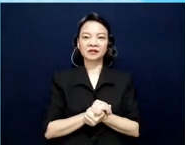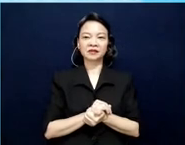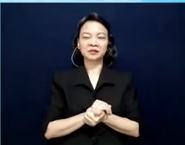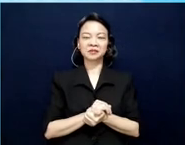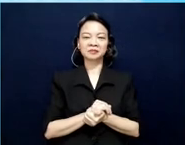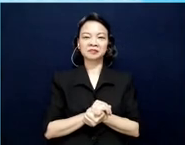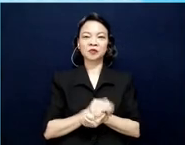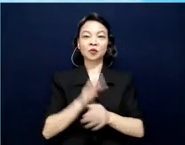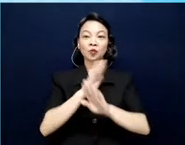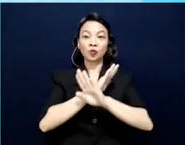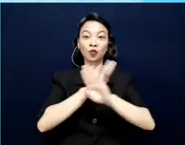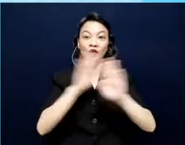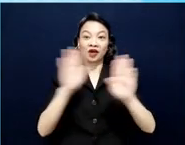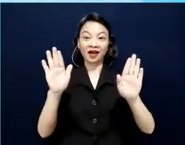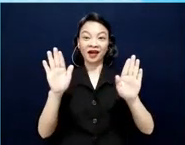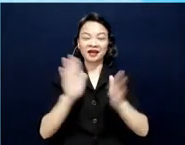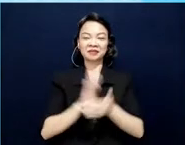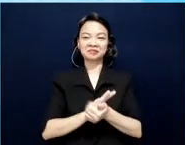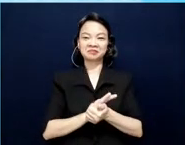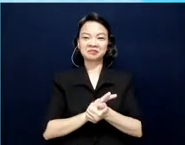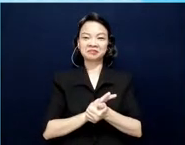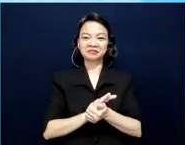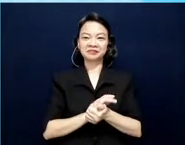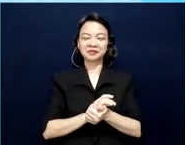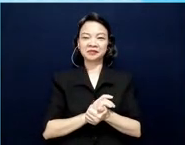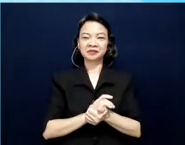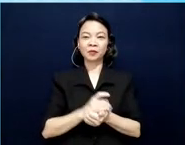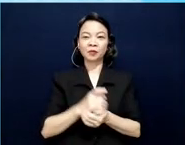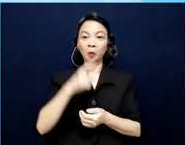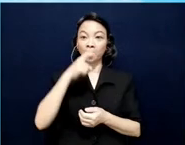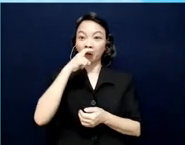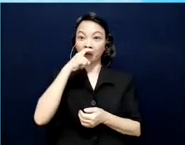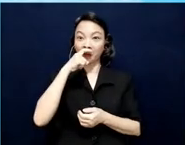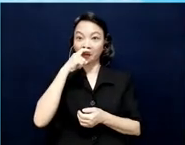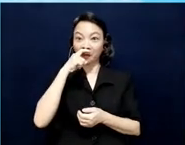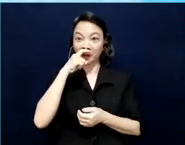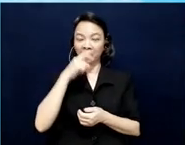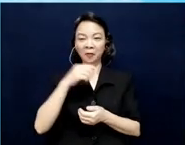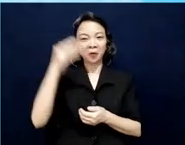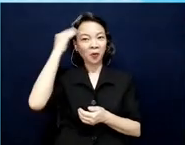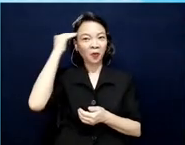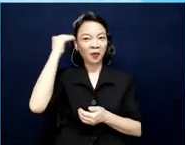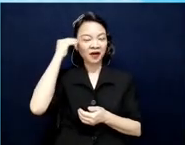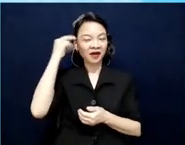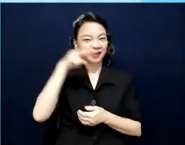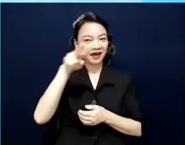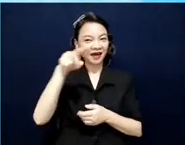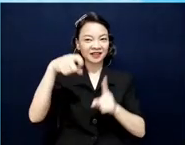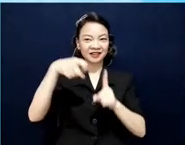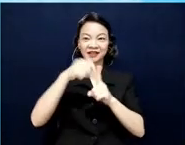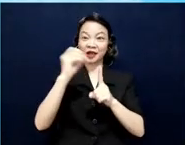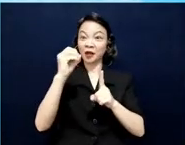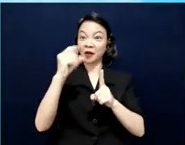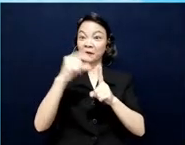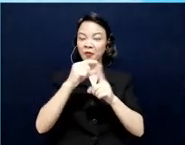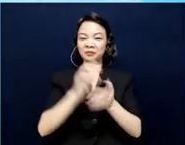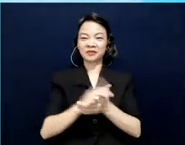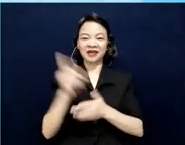bukan bapak-bapak Korea yang mungkin teman-teman biasanya lihat di K-pop. Tapi sama sih, karena Pak Sehan juga dari Korea ya